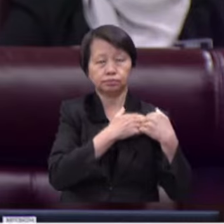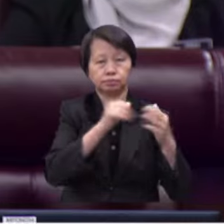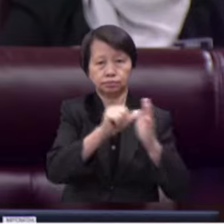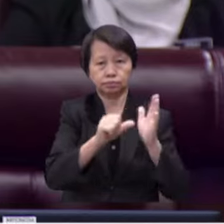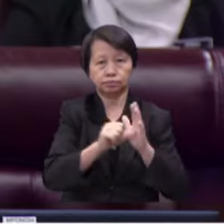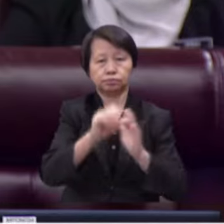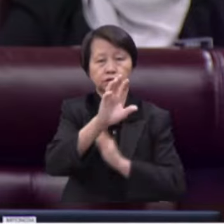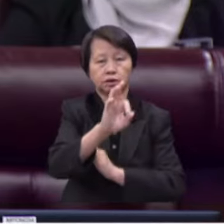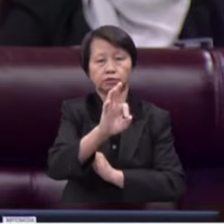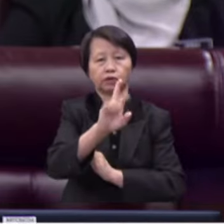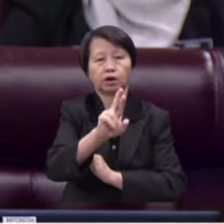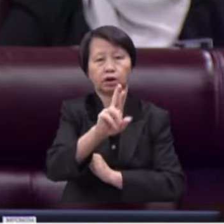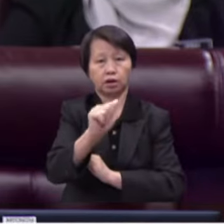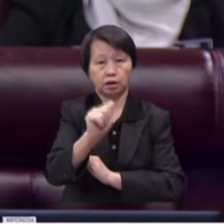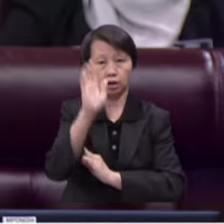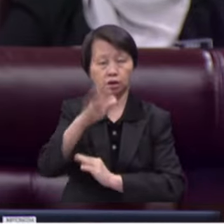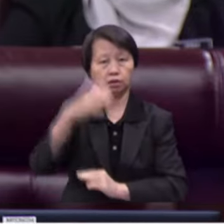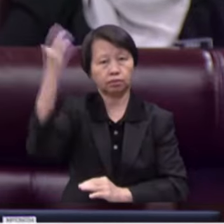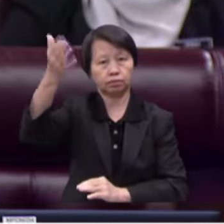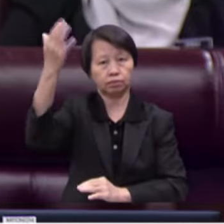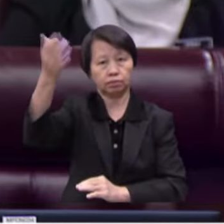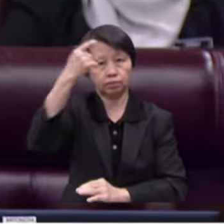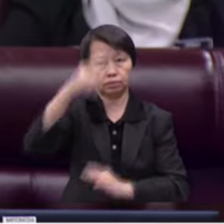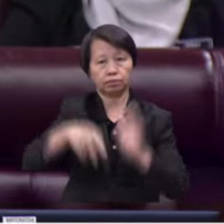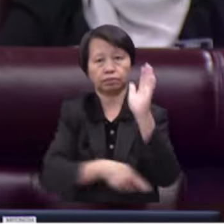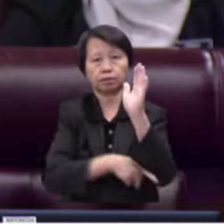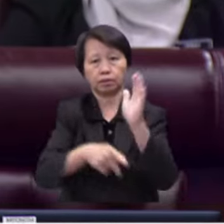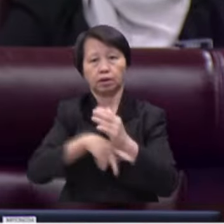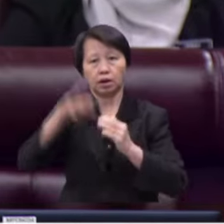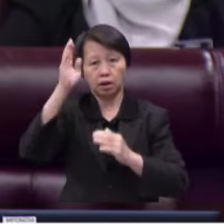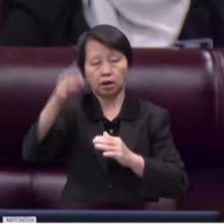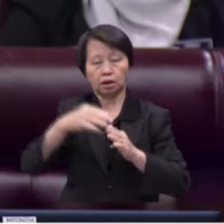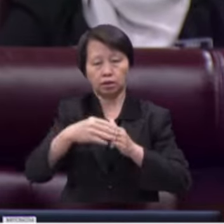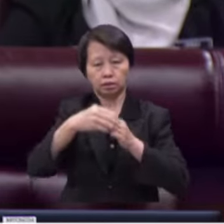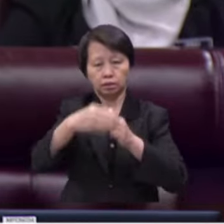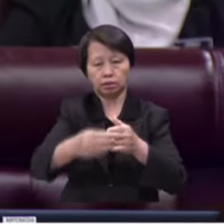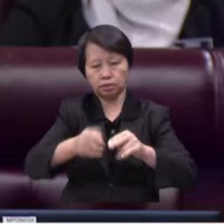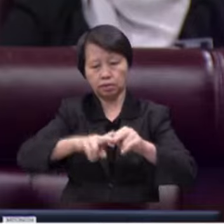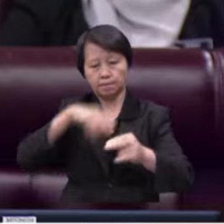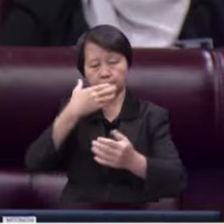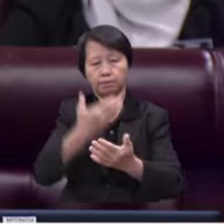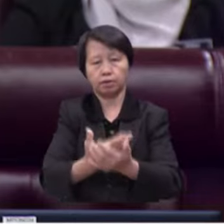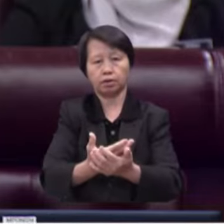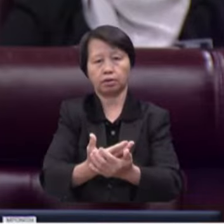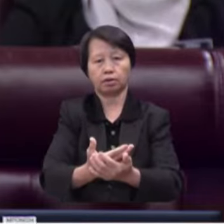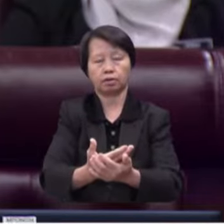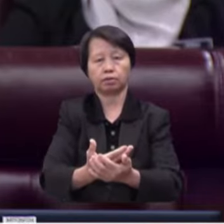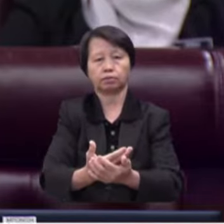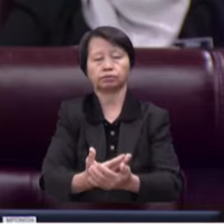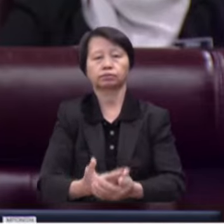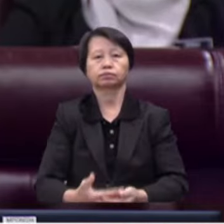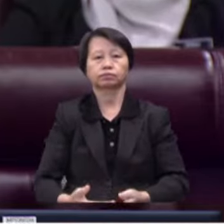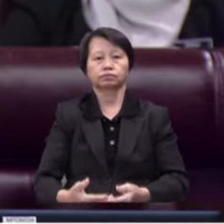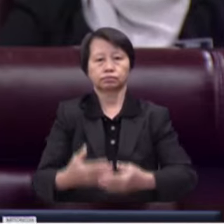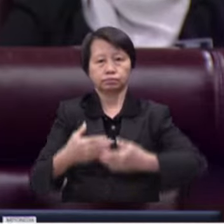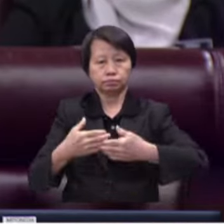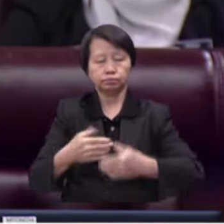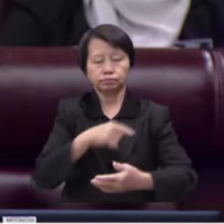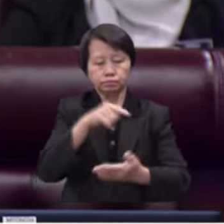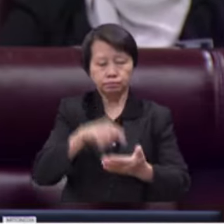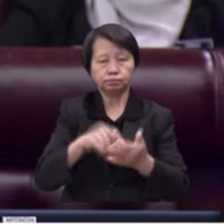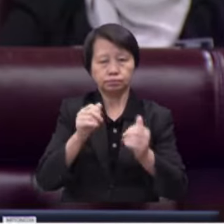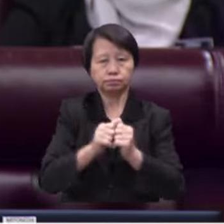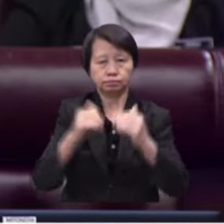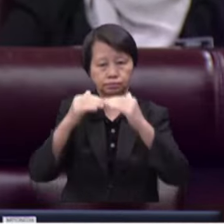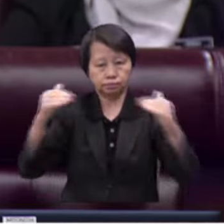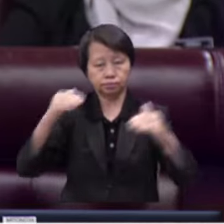Fri yang dibentangkan kepada paleman akan memacu penambah baikkan yang diperlukan langkah-langkah Ini beserta